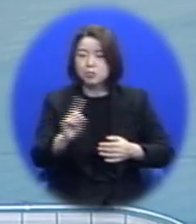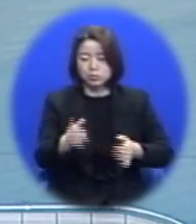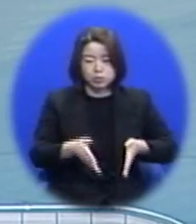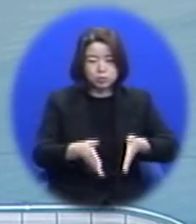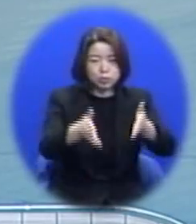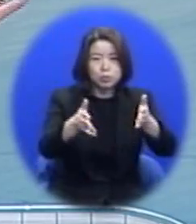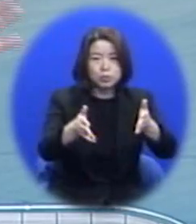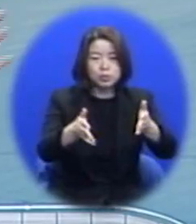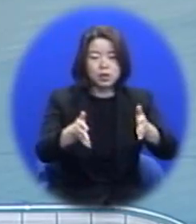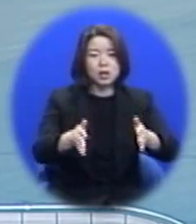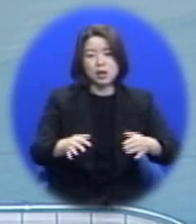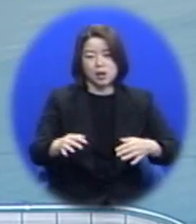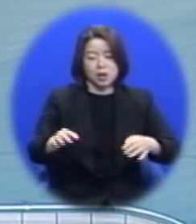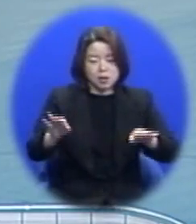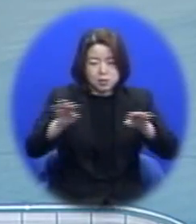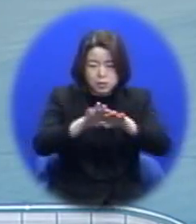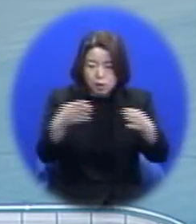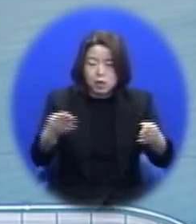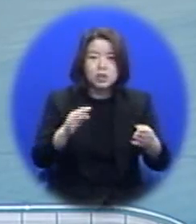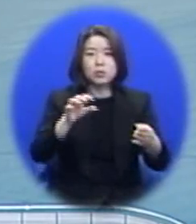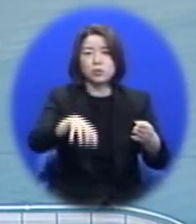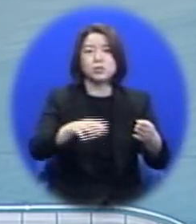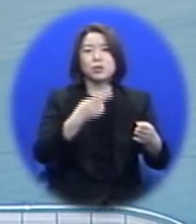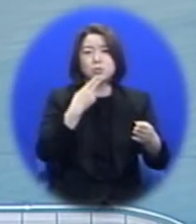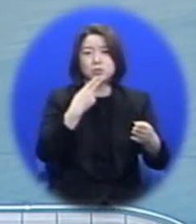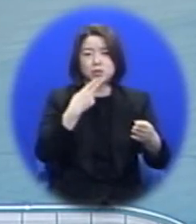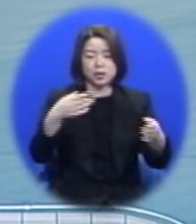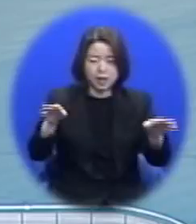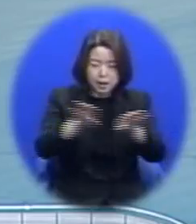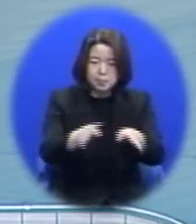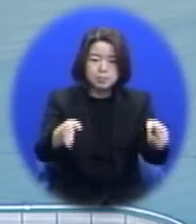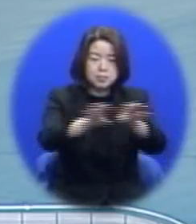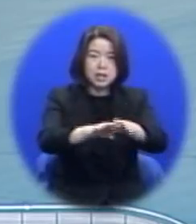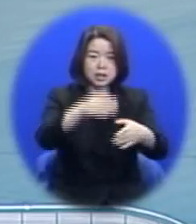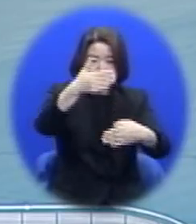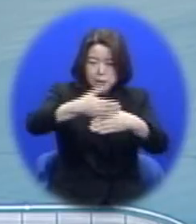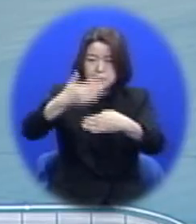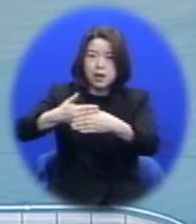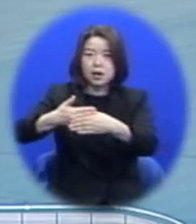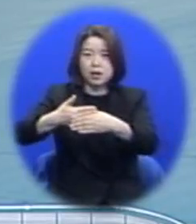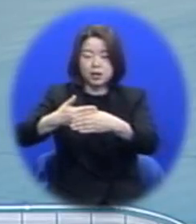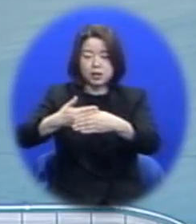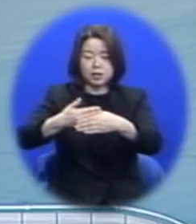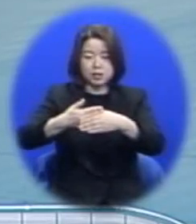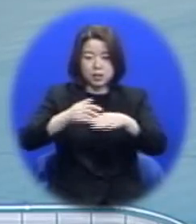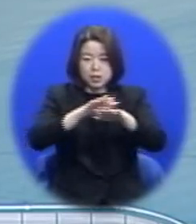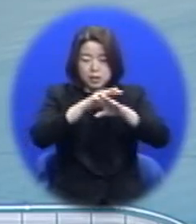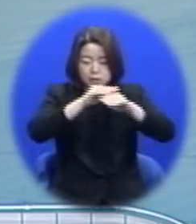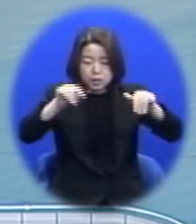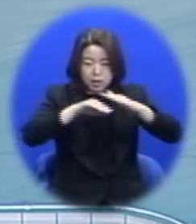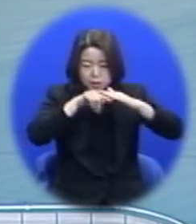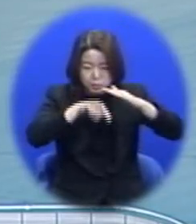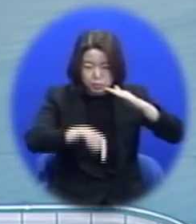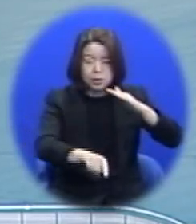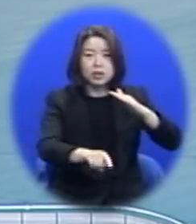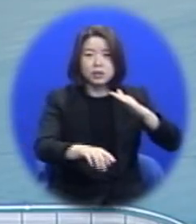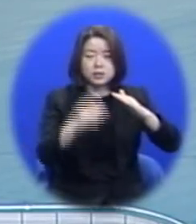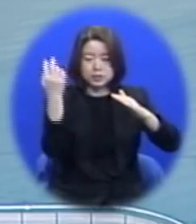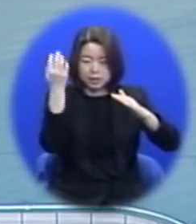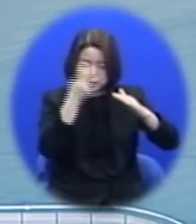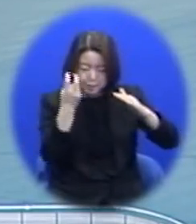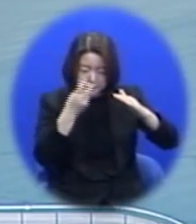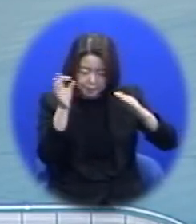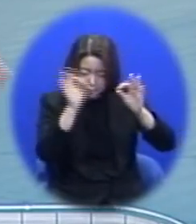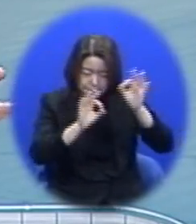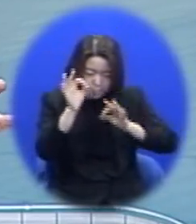도로가 열려있는 곳이 없었습니다. 이제 꼼짝없이 그냥 지하실까지 다 수색하는 그 IS에